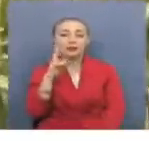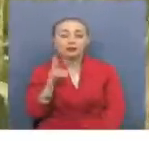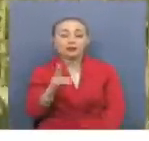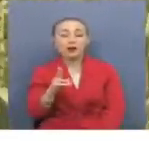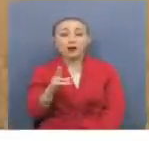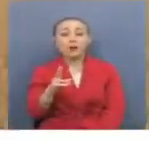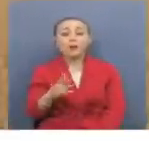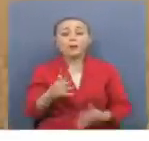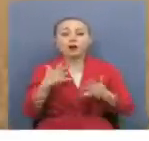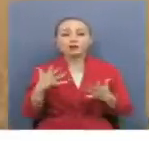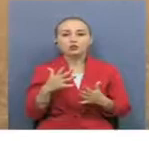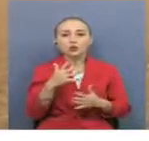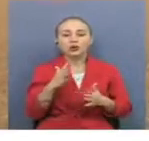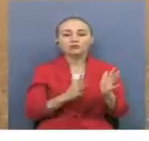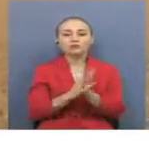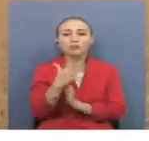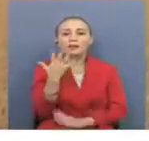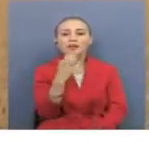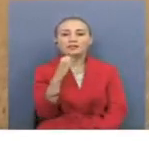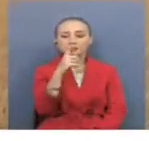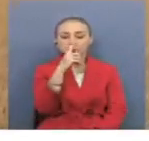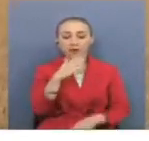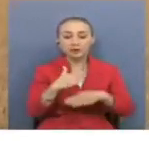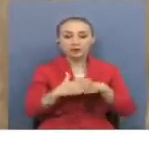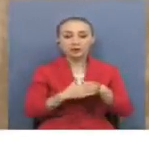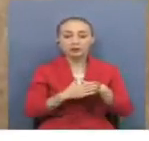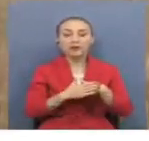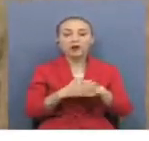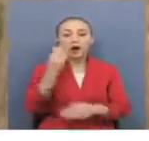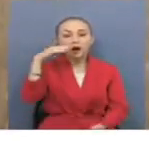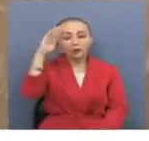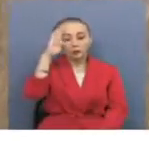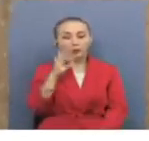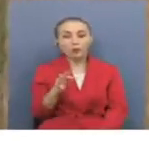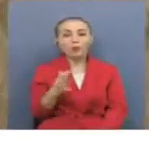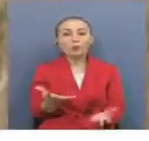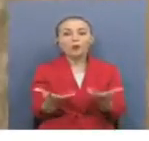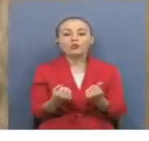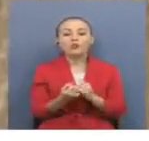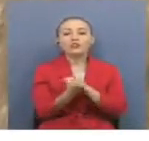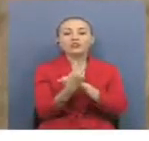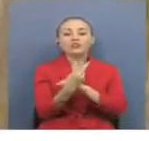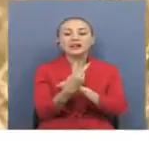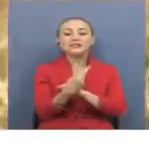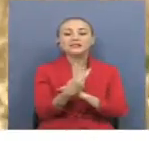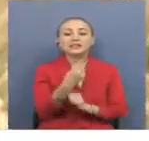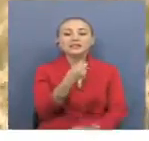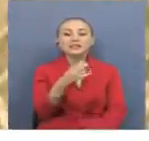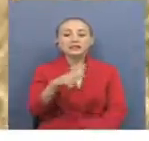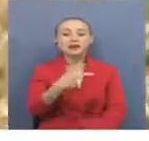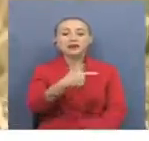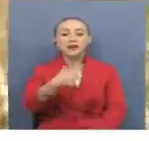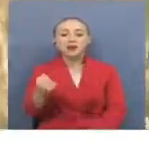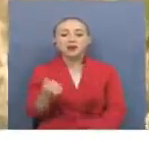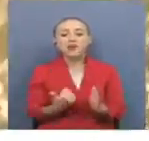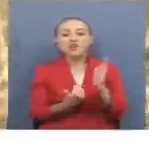айтуынша орташа шығым әр гектарынан кемінде 12 центнерден өнім жиналады. Бұл көрсеткіш орташа есеппен Сандықтауда 17, Зерендіде 16, Бурабай